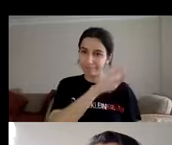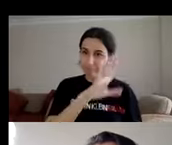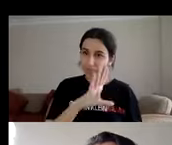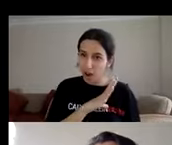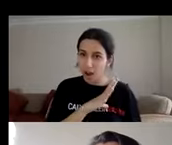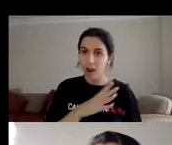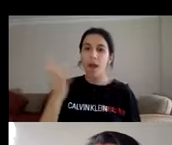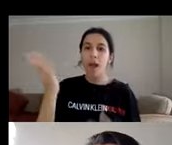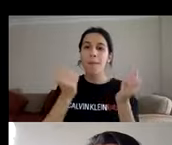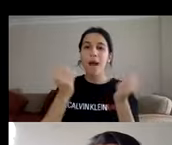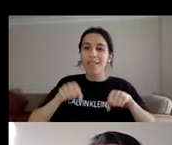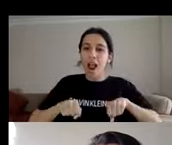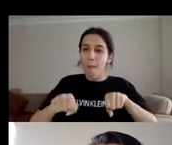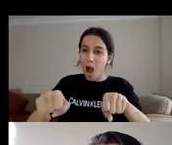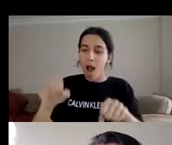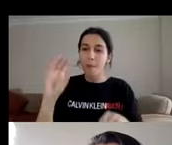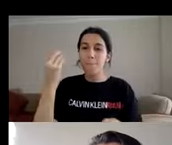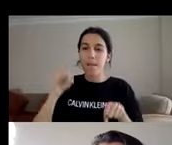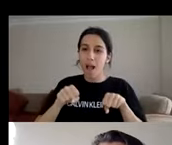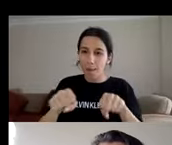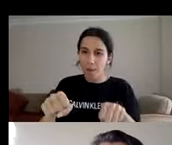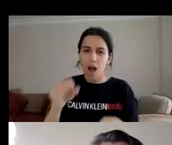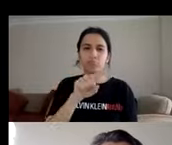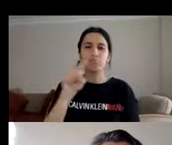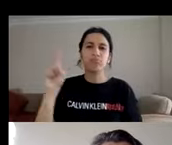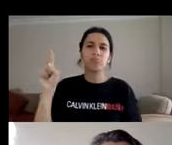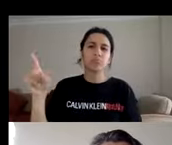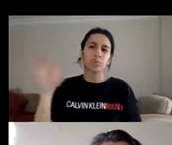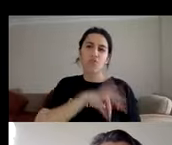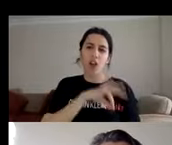Market arabaları, bebek arabaları birçoğu faydalanabiliyor. Aynı şey